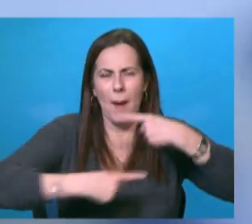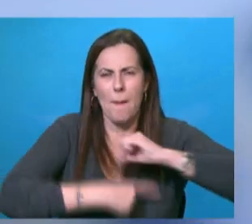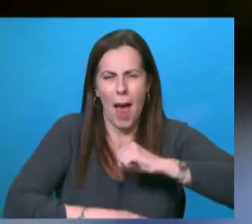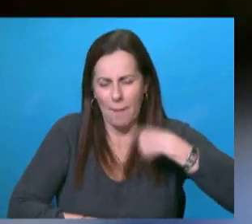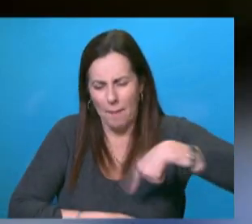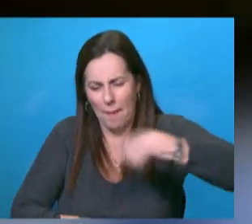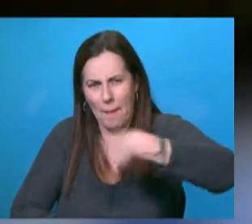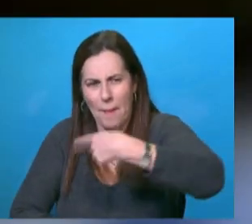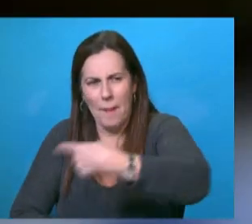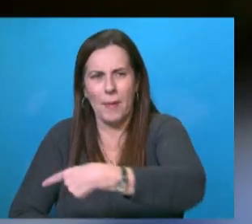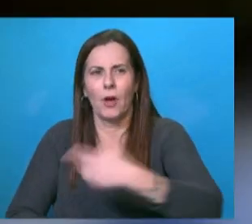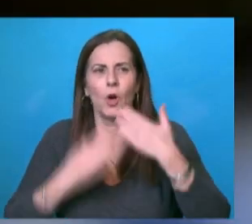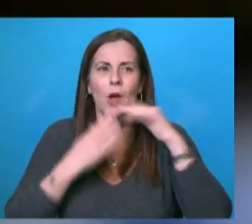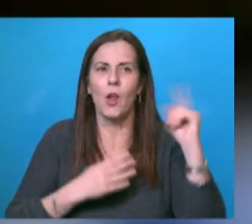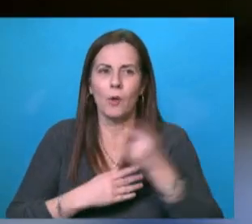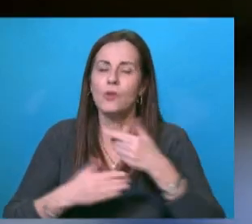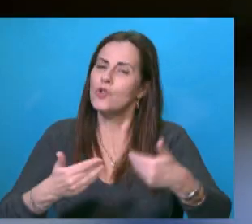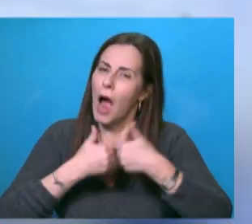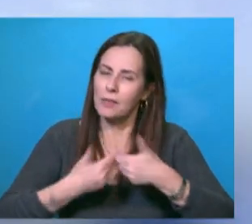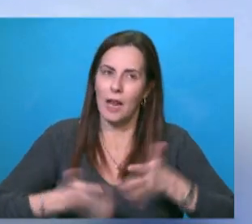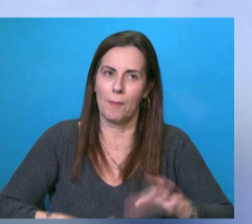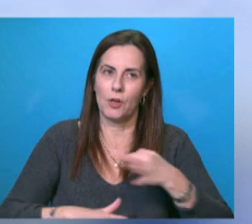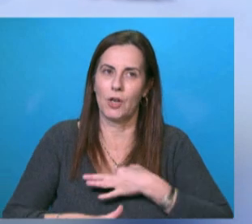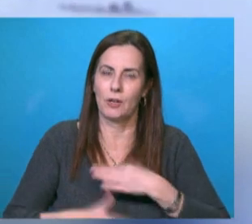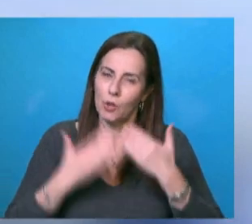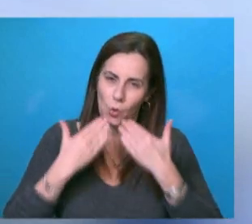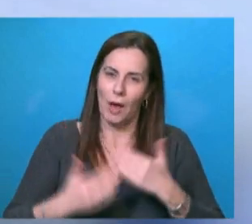thank everybody who's been of so much help to my son.